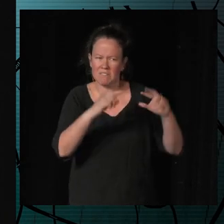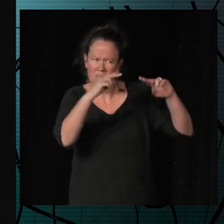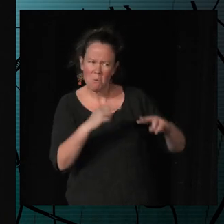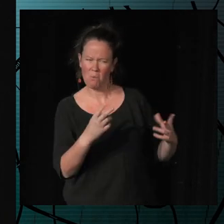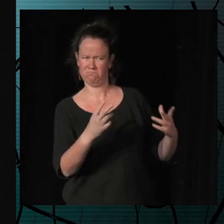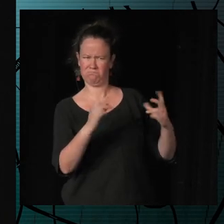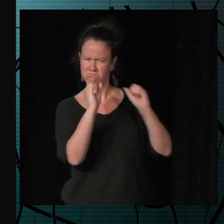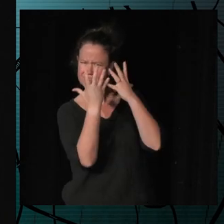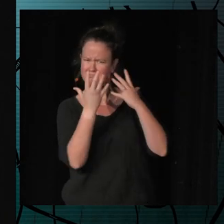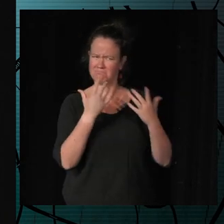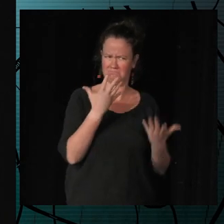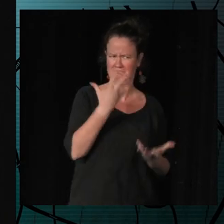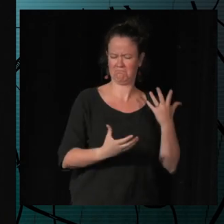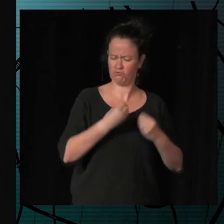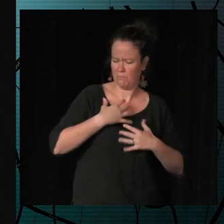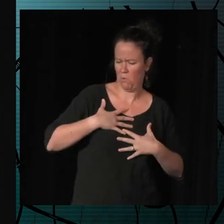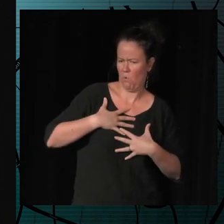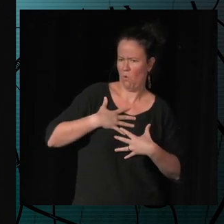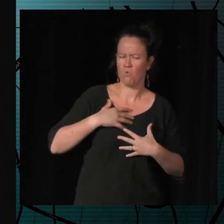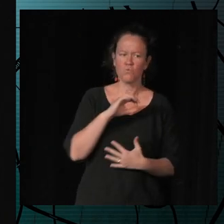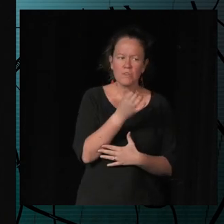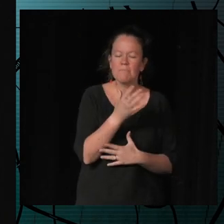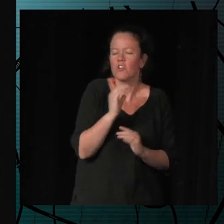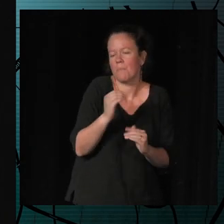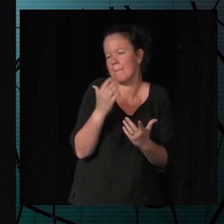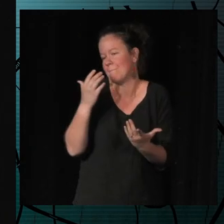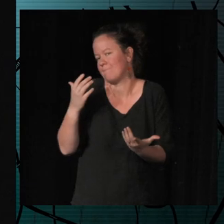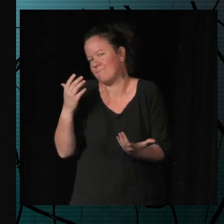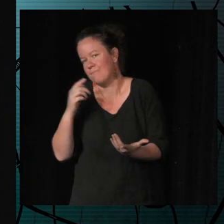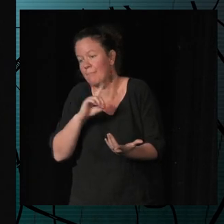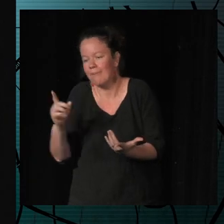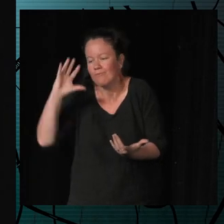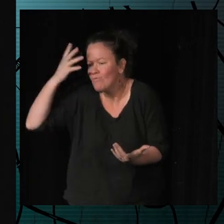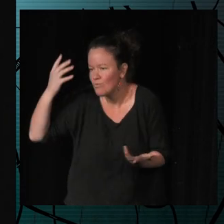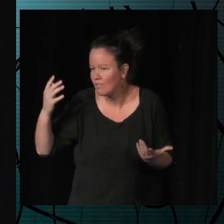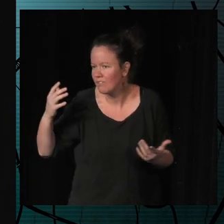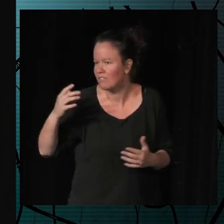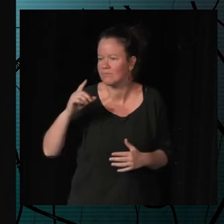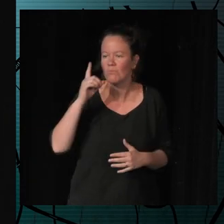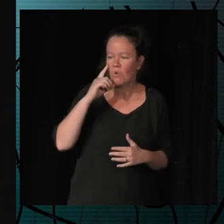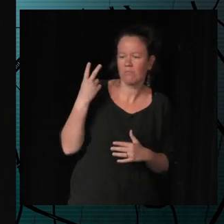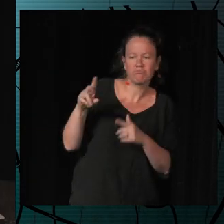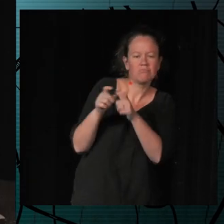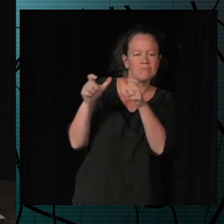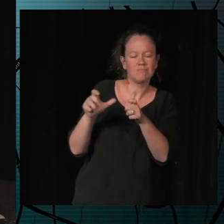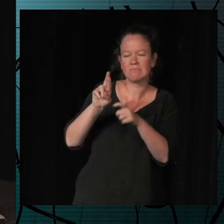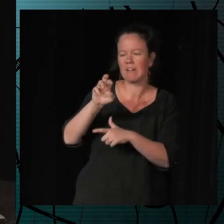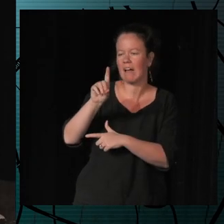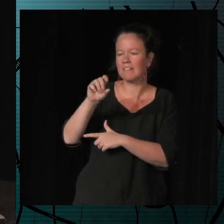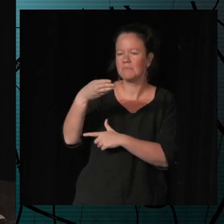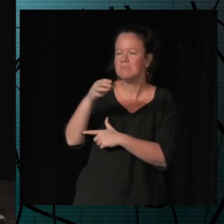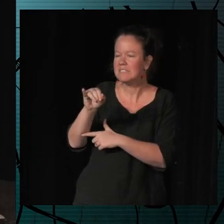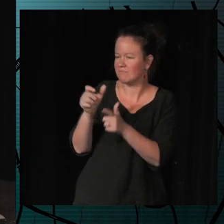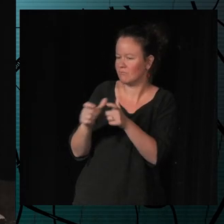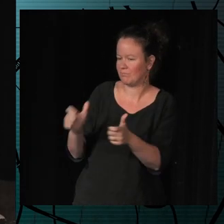étrange et relativement attendu euh voilà reméie si on connaît un peu leur leur historique on sait vers quoi on va quand on